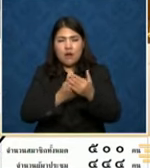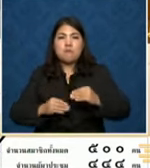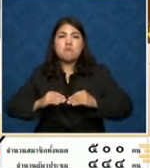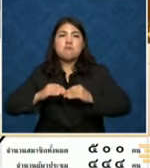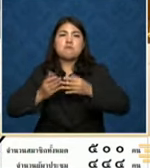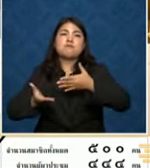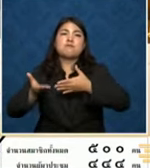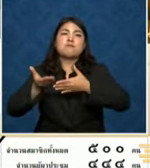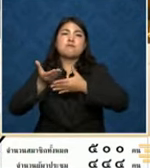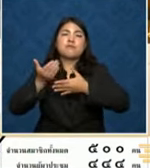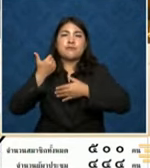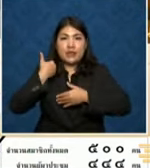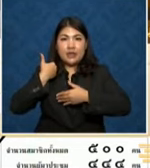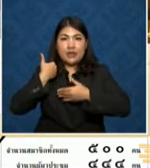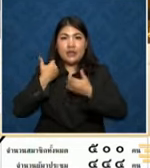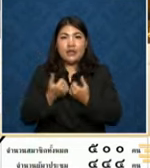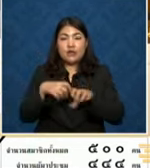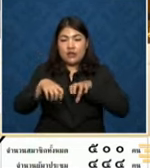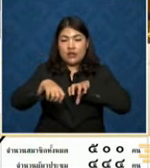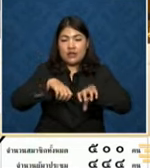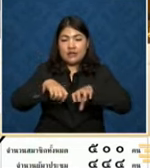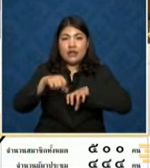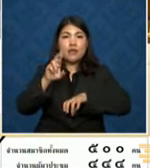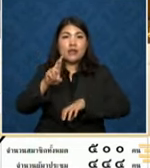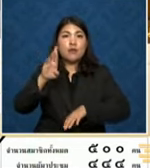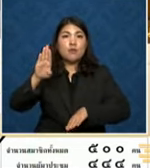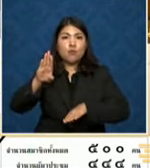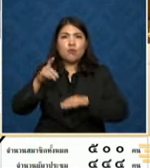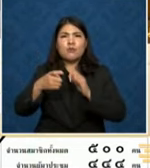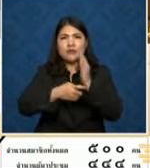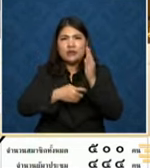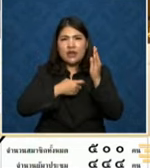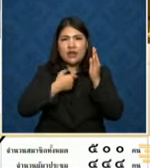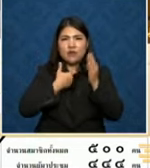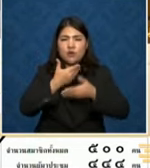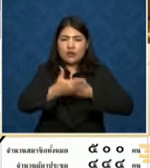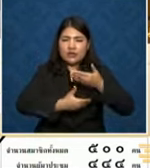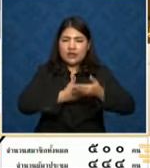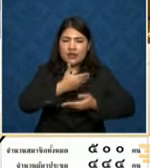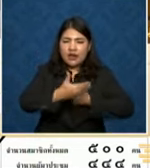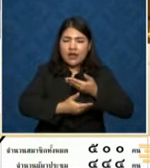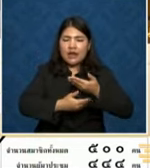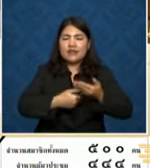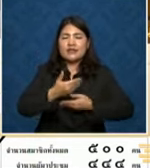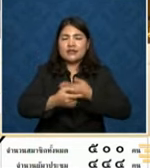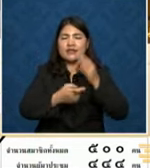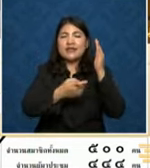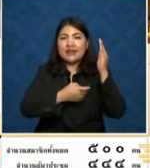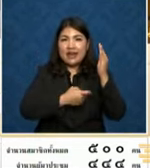นั้นเรายังจัดระบบการซื้อยางพาราผ่านตลาดไทยรับเบอร์เทรดหรือที่ว่า